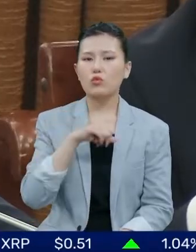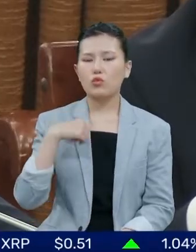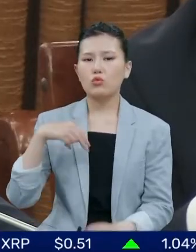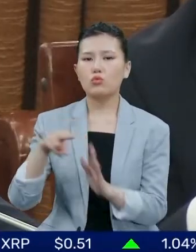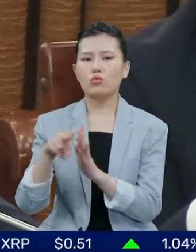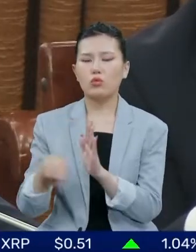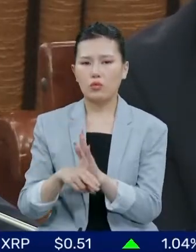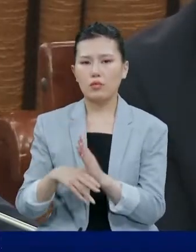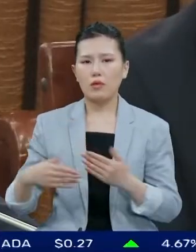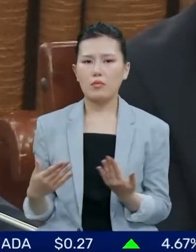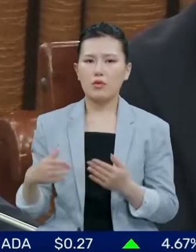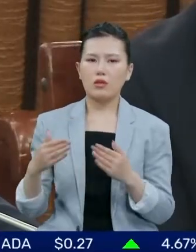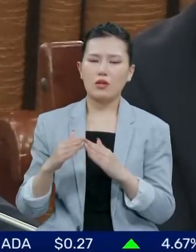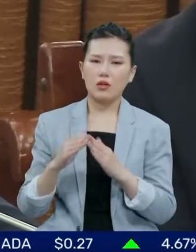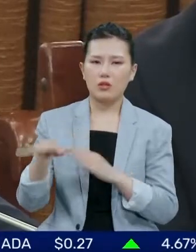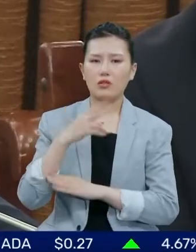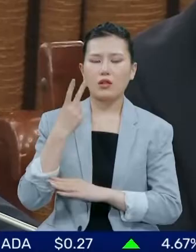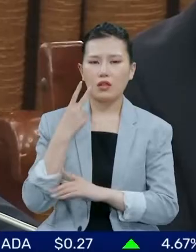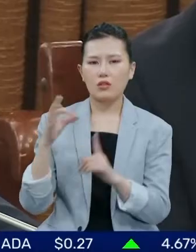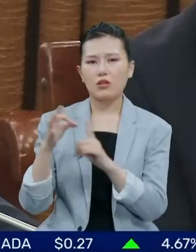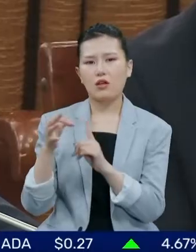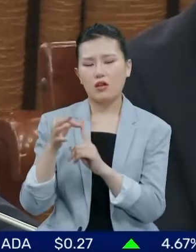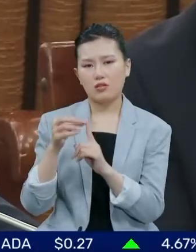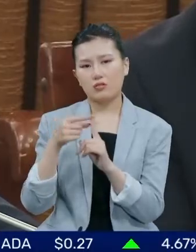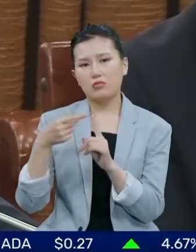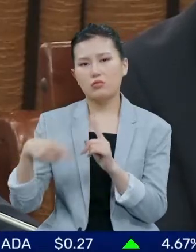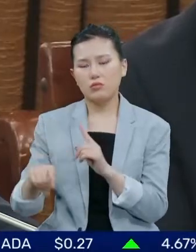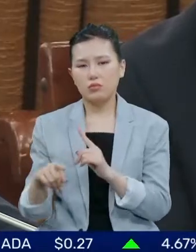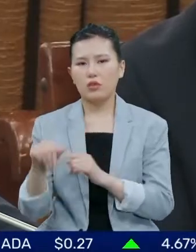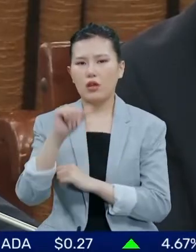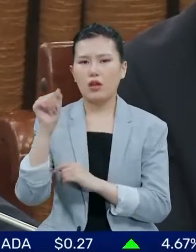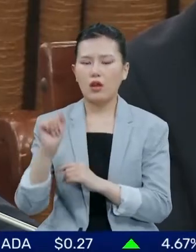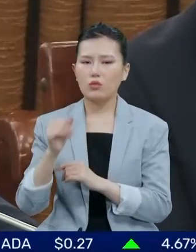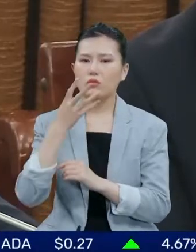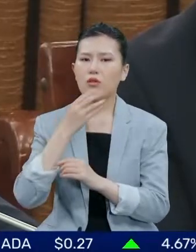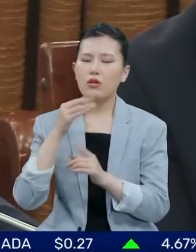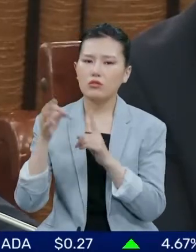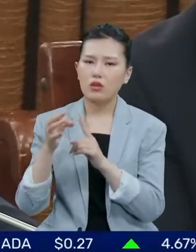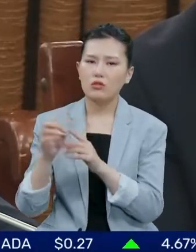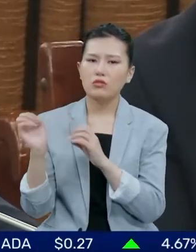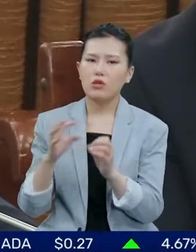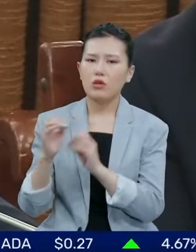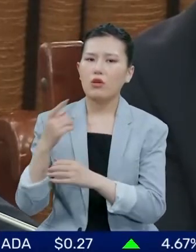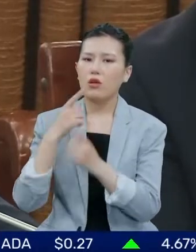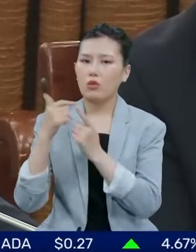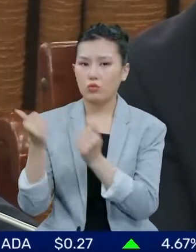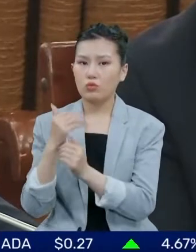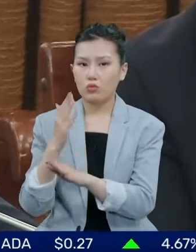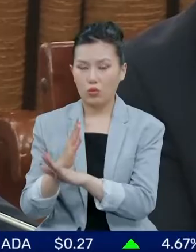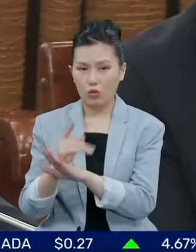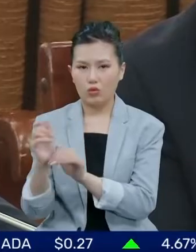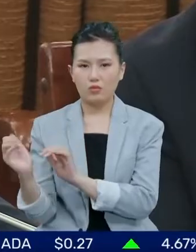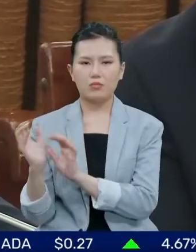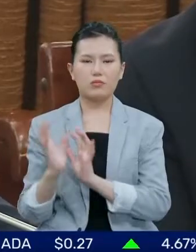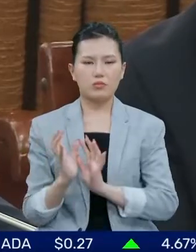сууж хагаад хоорондоо асуудлаа ярьчаад тэгээ энд орж ир зүгээр нэг нийгэмд болвол олон намын одоо төлөөл орж ирээд